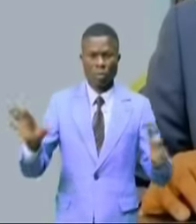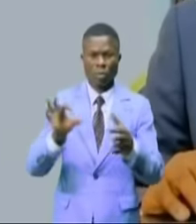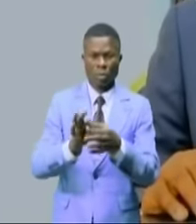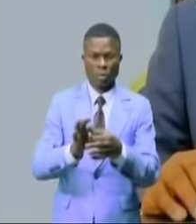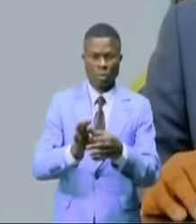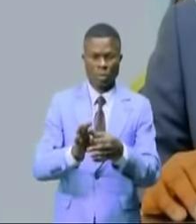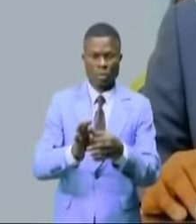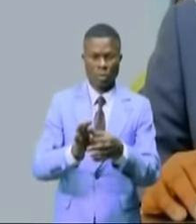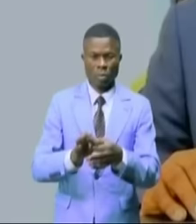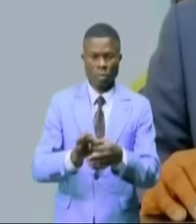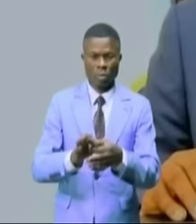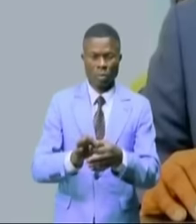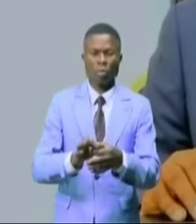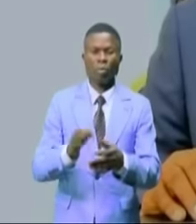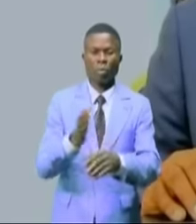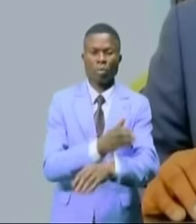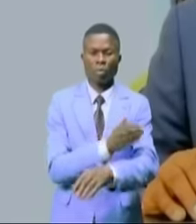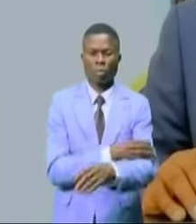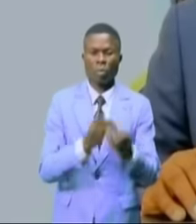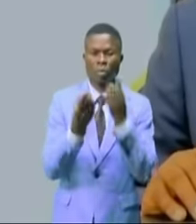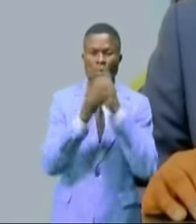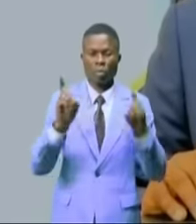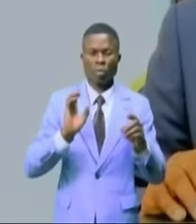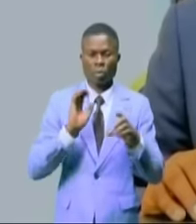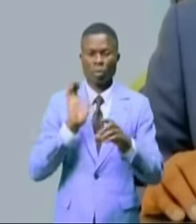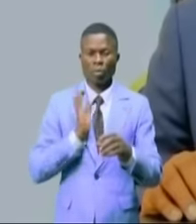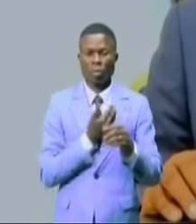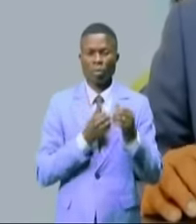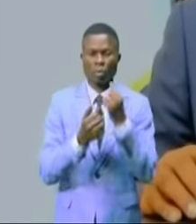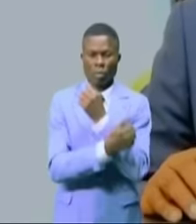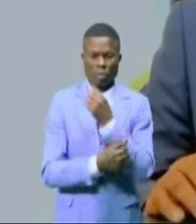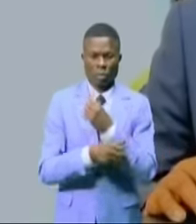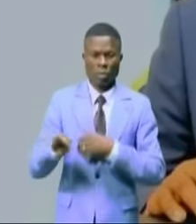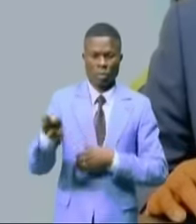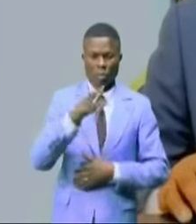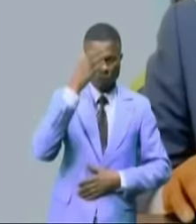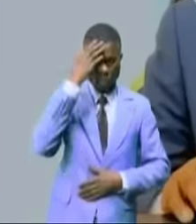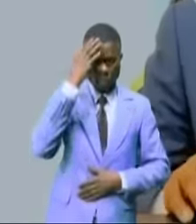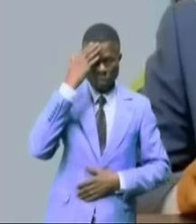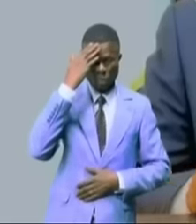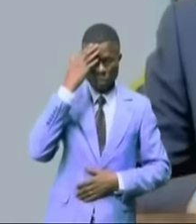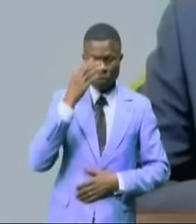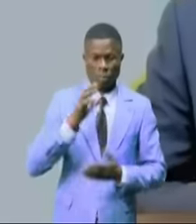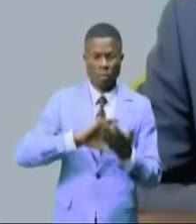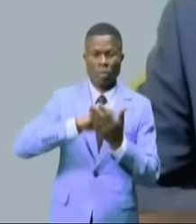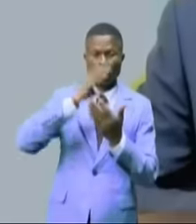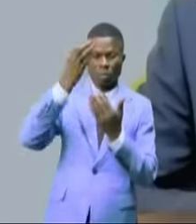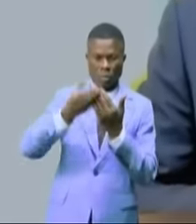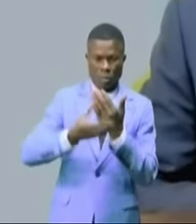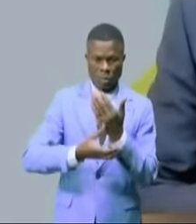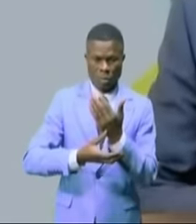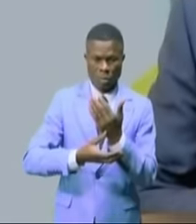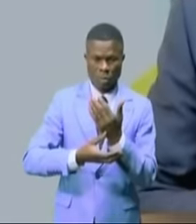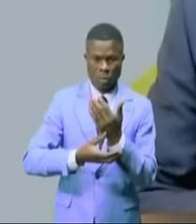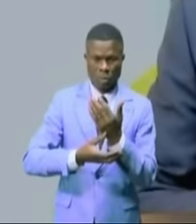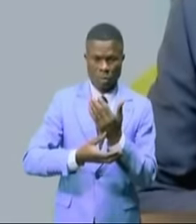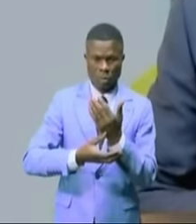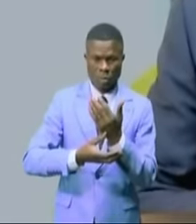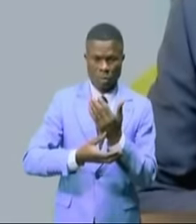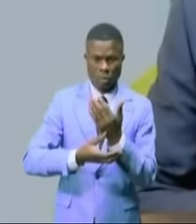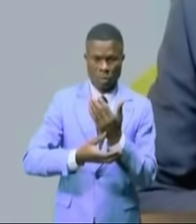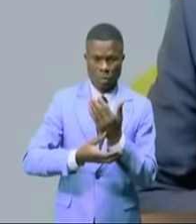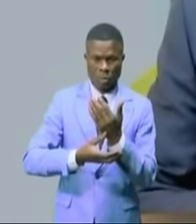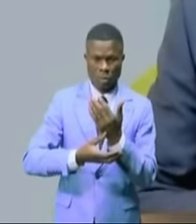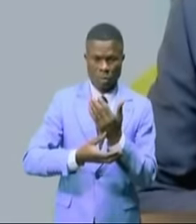la jeune démocratie dans notre pays. Comme vous le savez, le calendrier de la commission